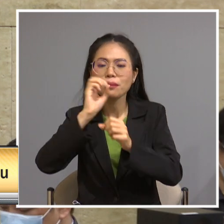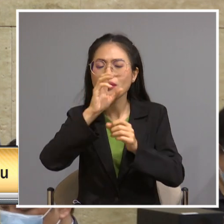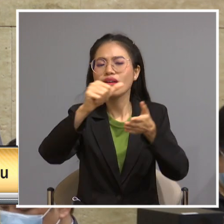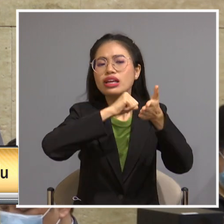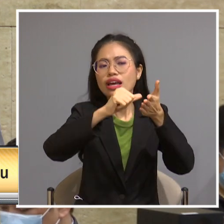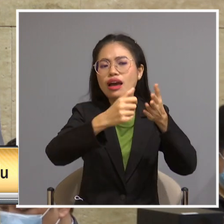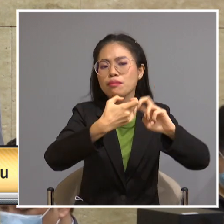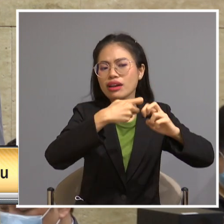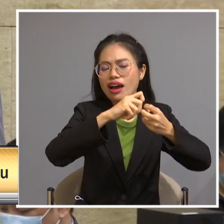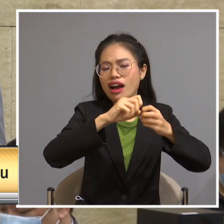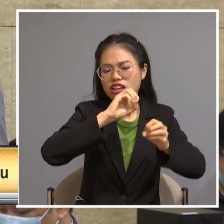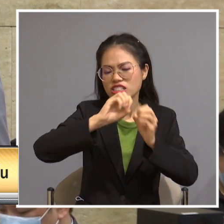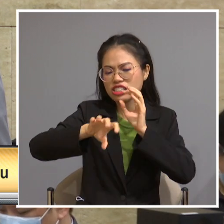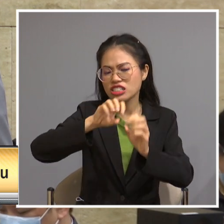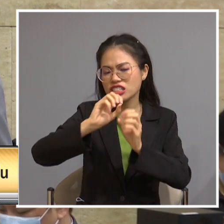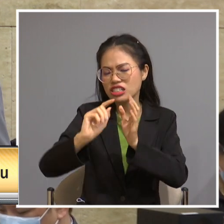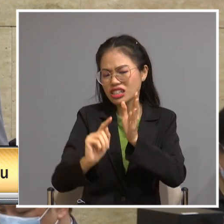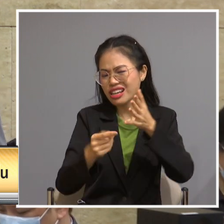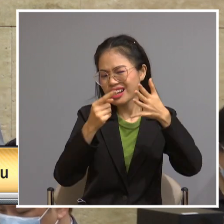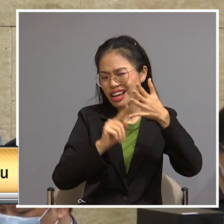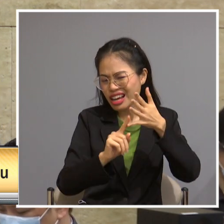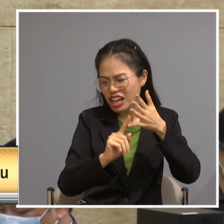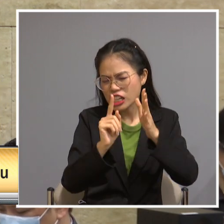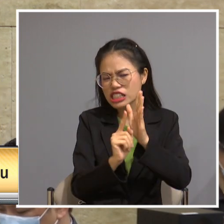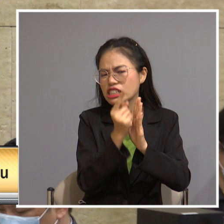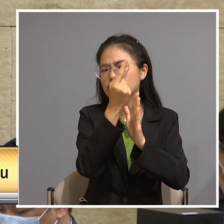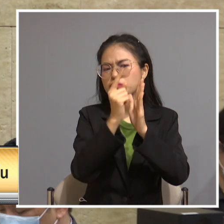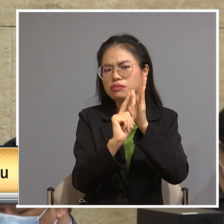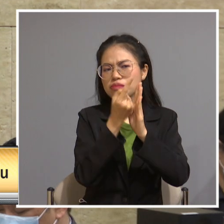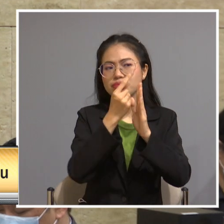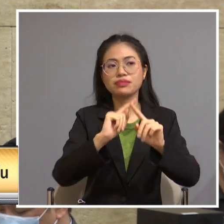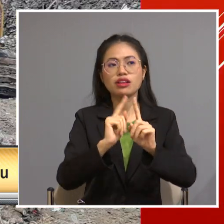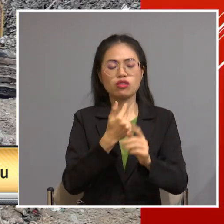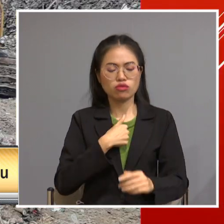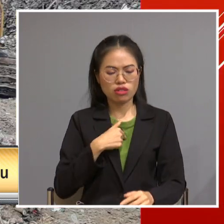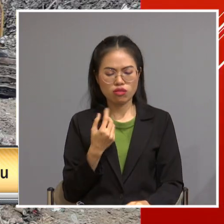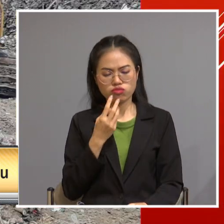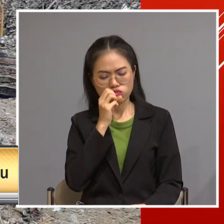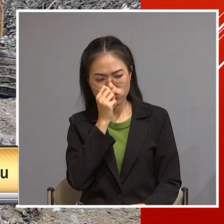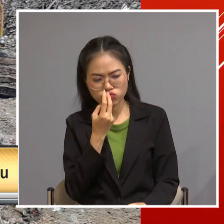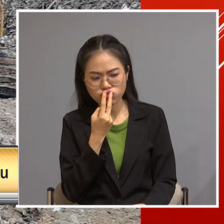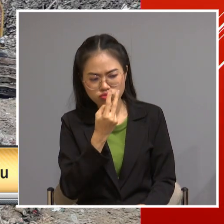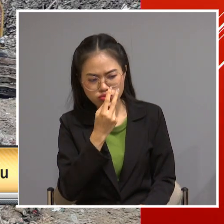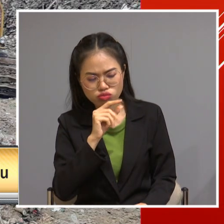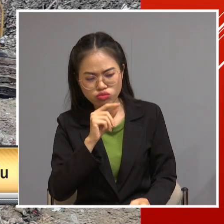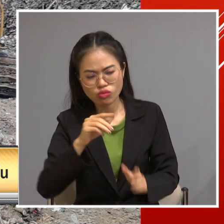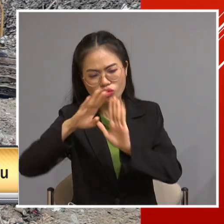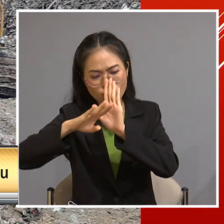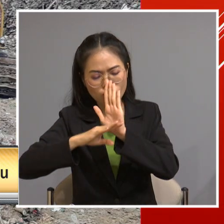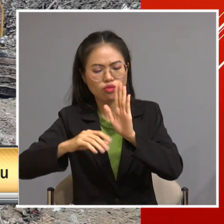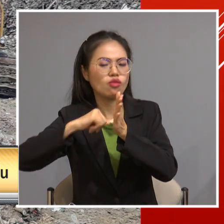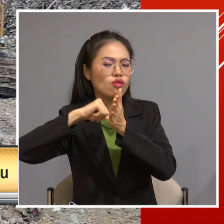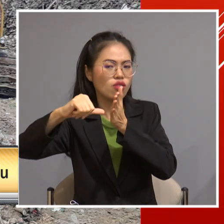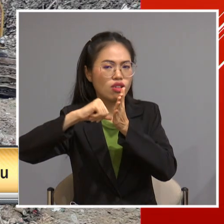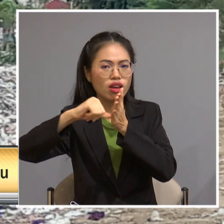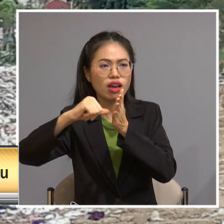ขยะในเบื้องต้นเทานั้นเองผมเองได้ติดตามการดำเนนการแ้ไขปัญหาขยะ